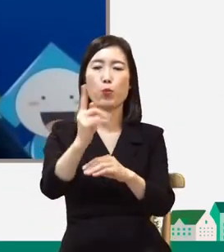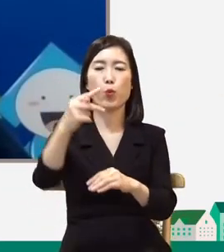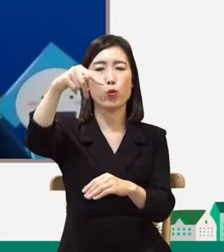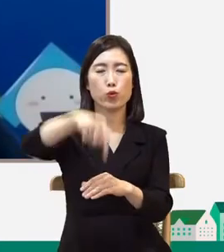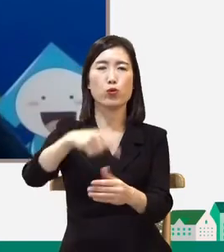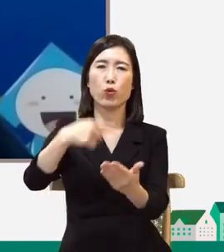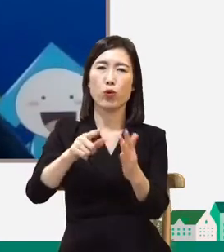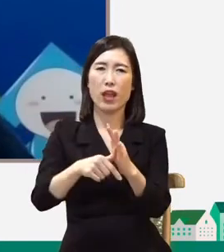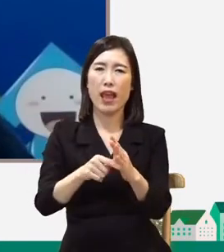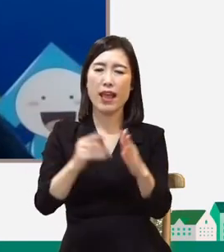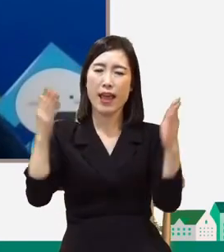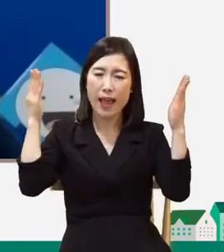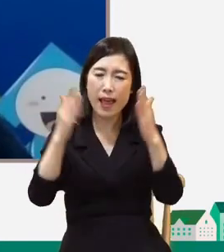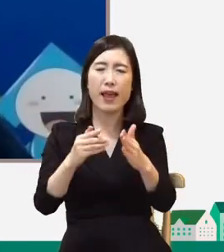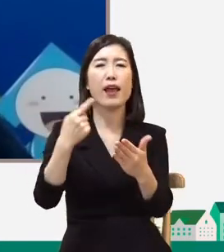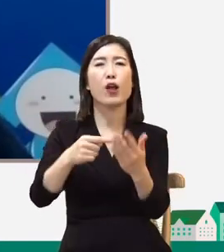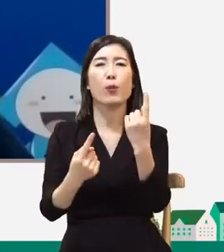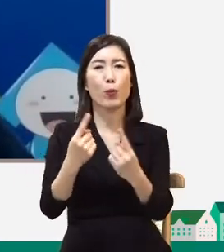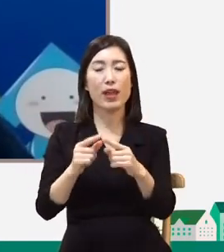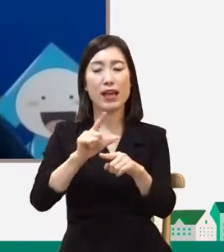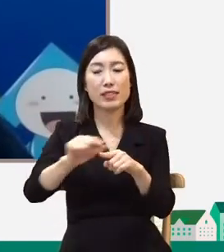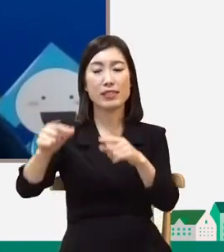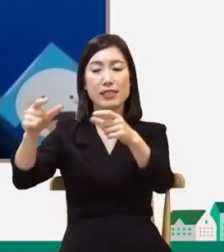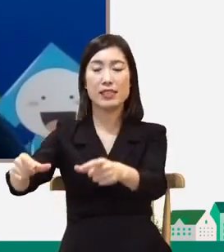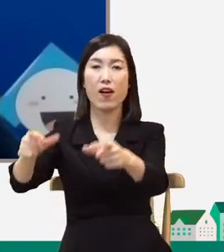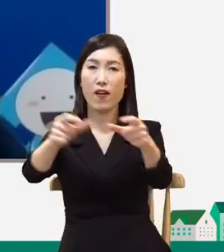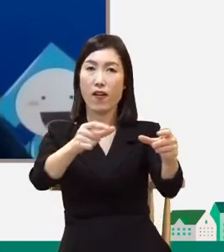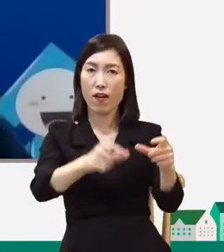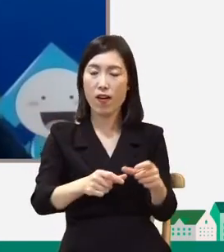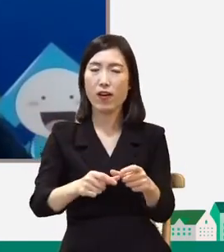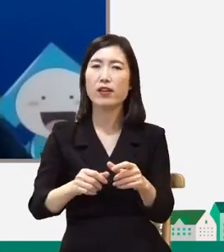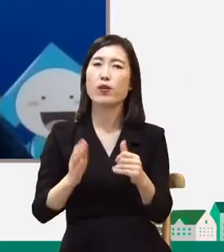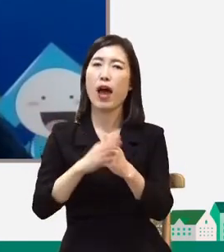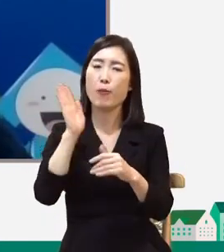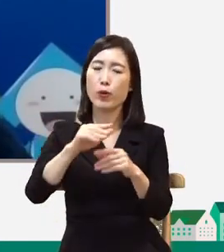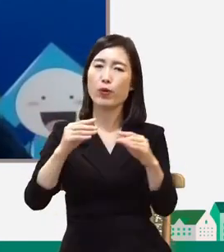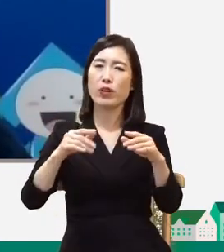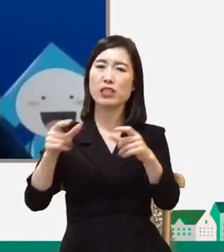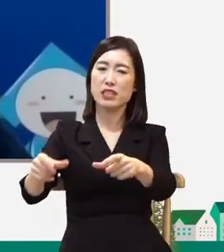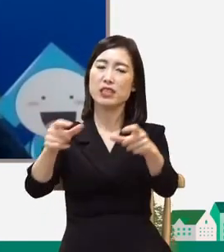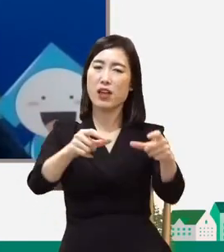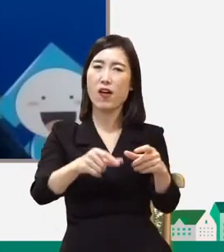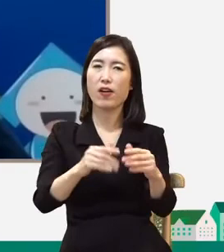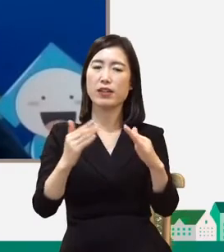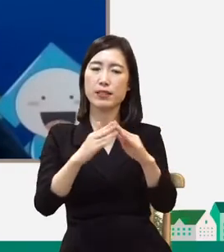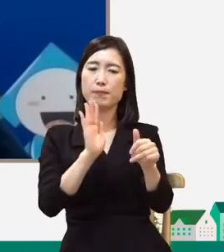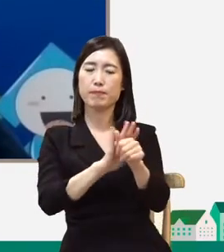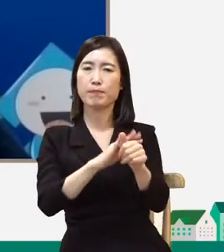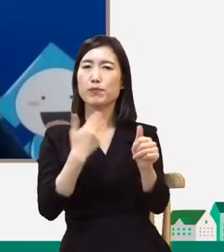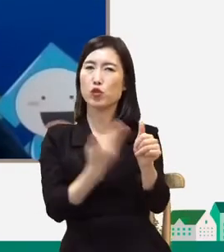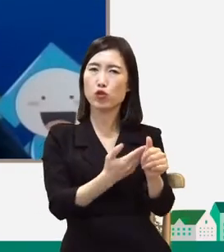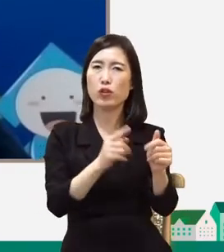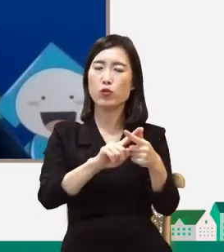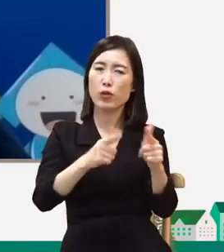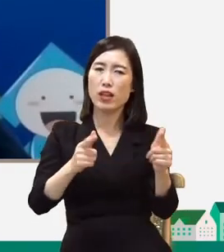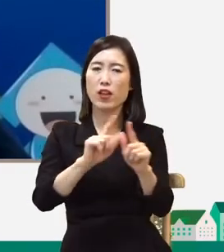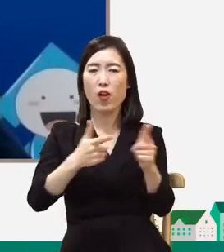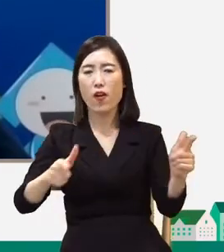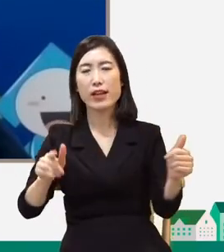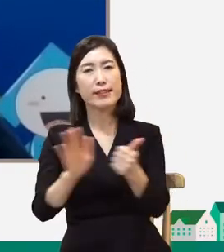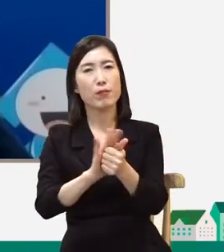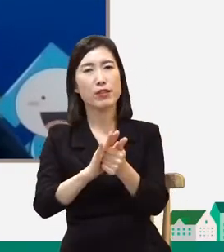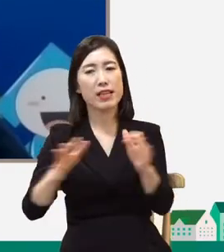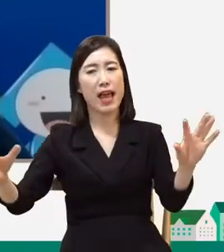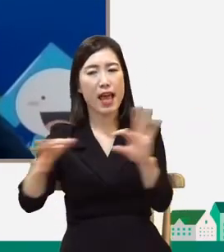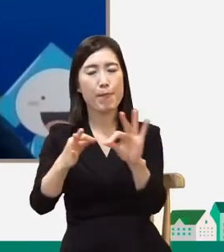지원주택이 아니라 이 지역사회가 지원주택 중심으로 여러 가지 통합적인 지원 서비스가 이루어지는 어떤